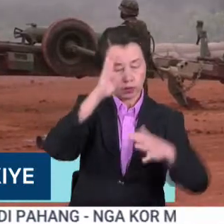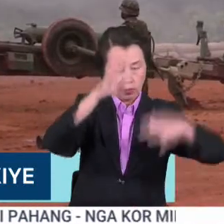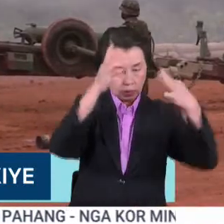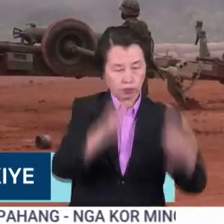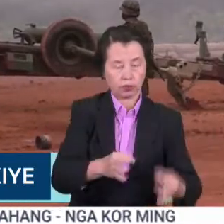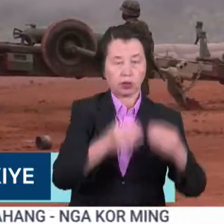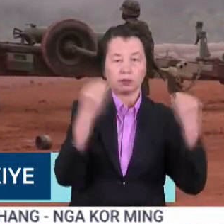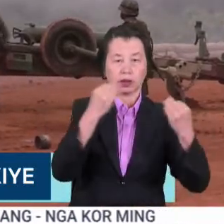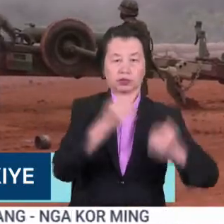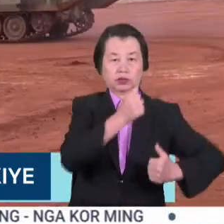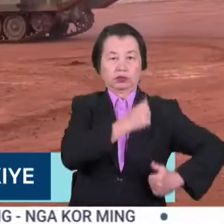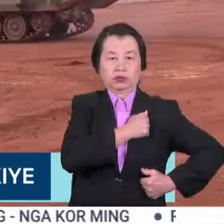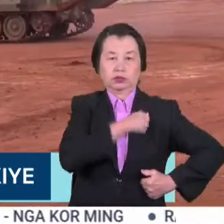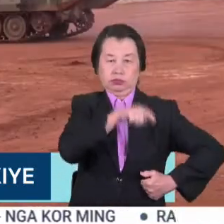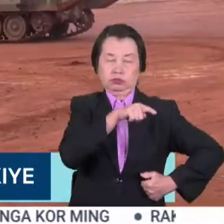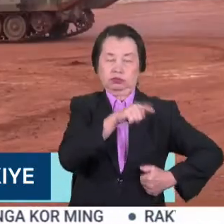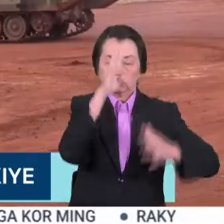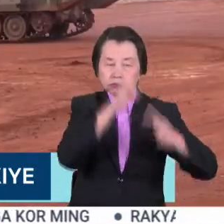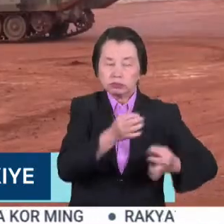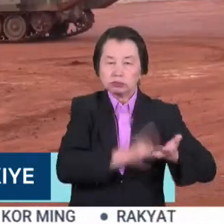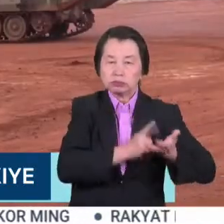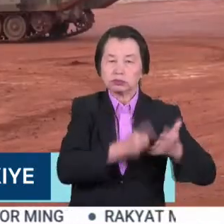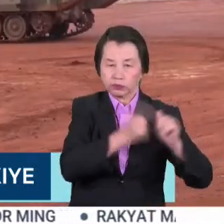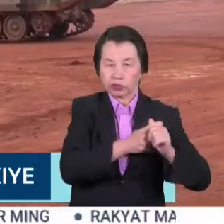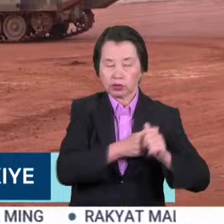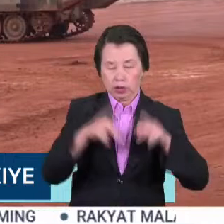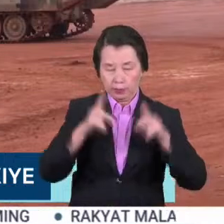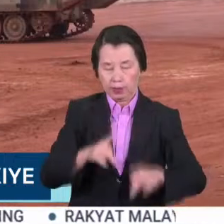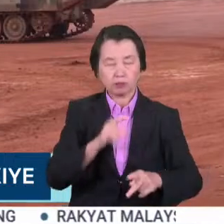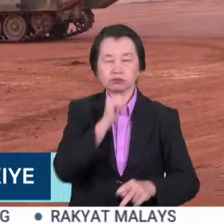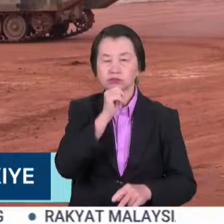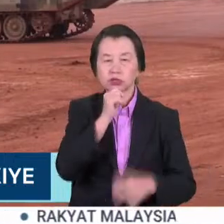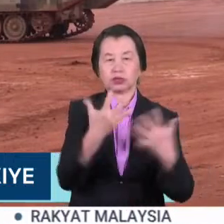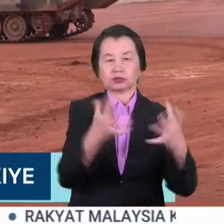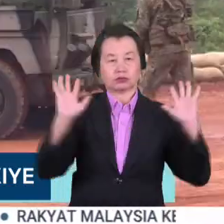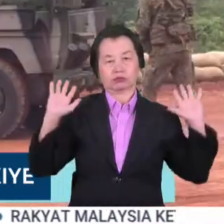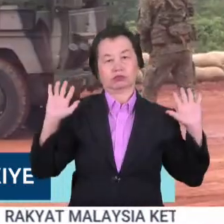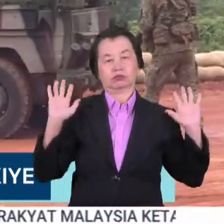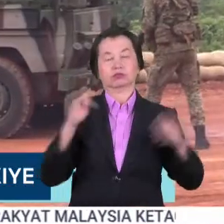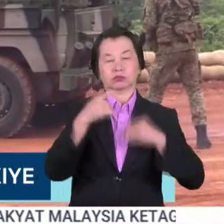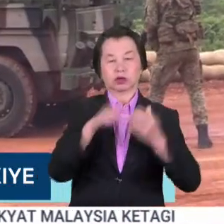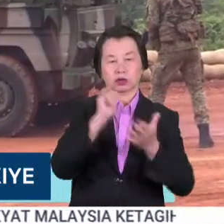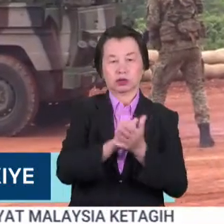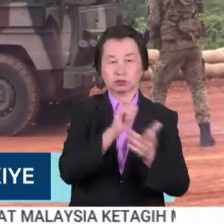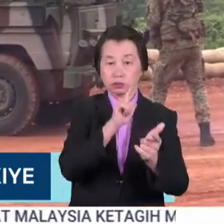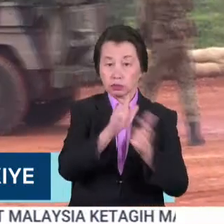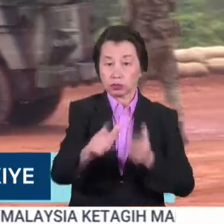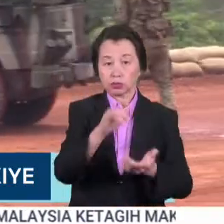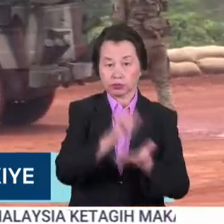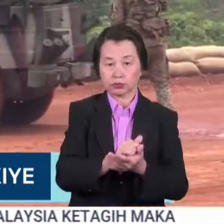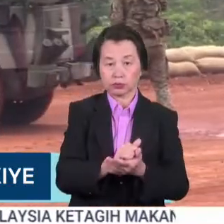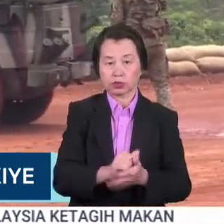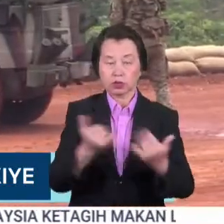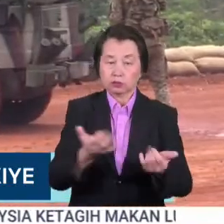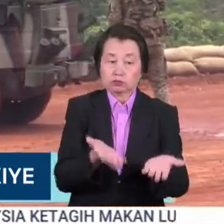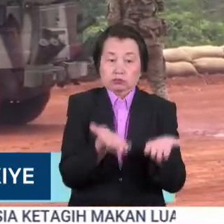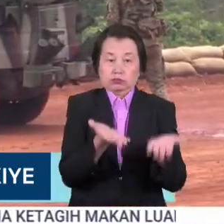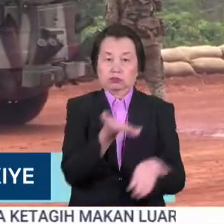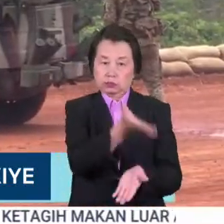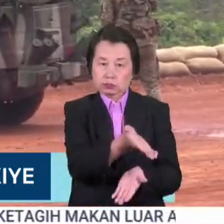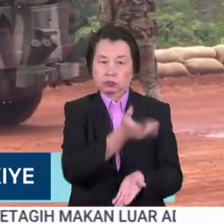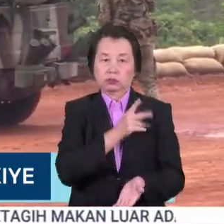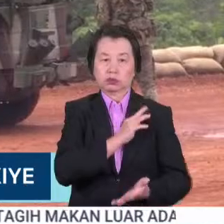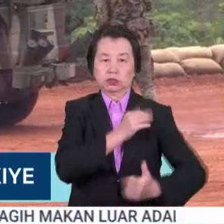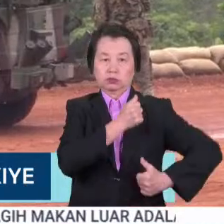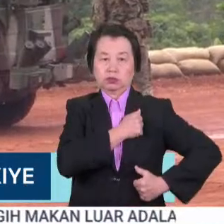diputuskan Majlis Angkatan Tentera Malaysia. Tambah beliau, pihaknya tidak akan campur tangan berkenaan kelulusan tersebut. Ia terserah kepada